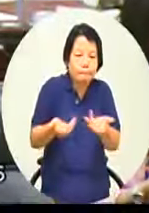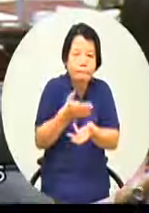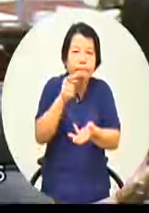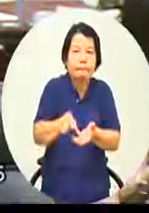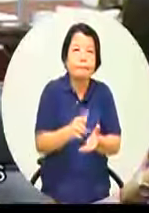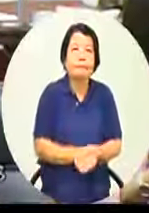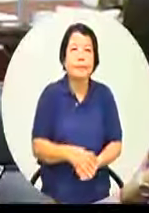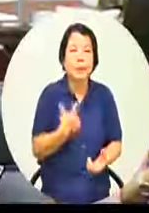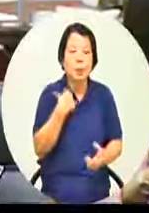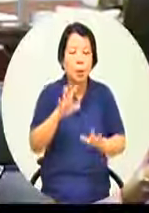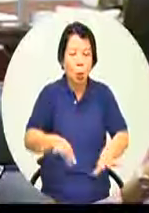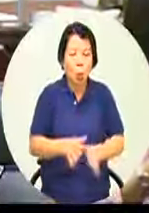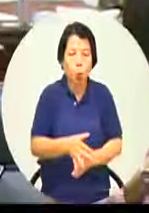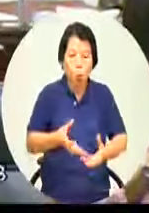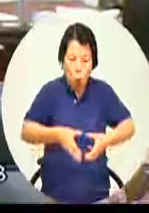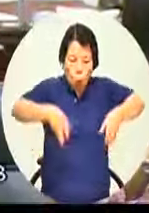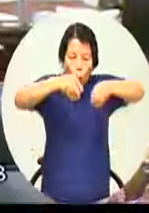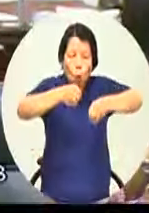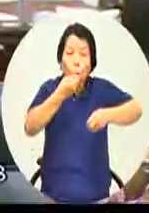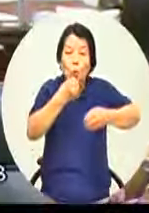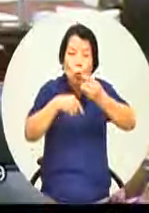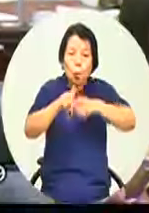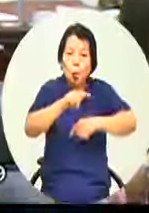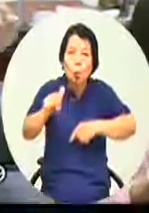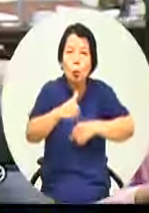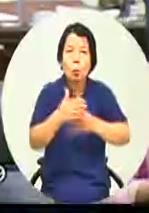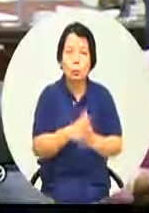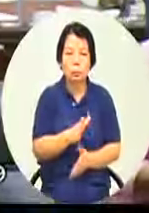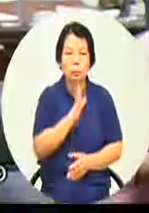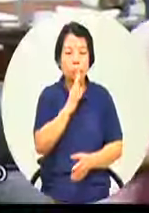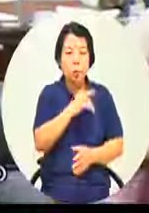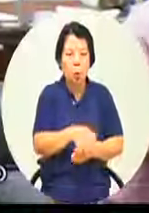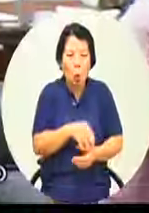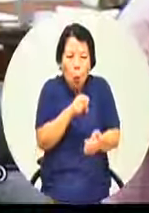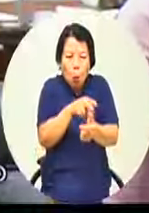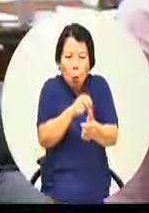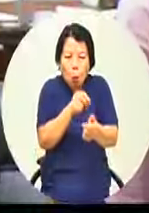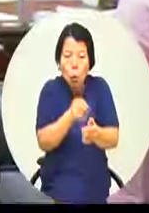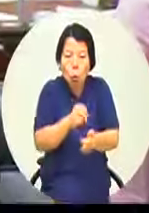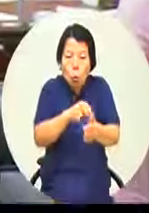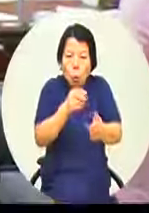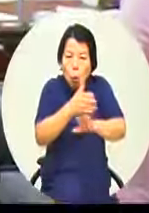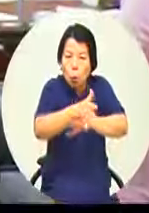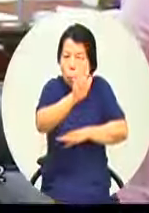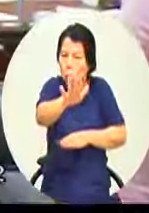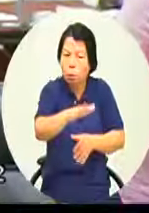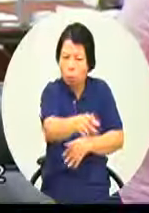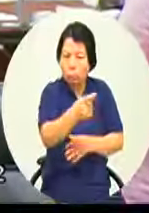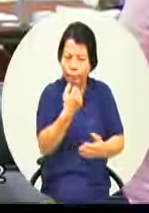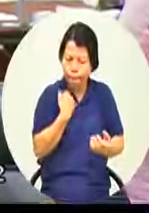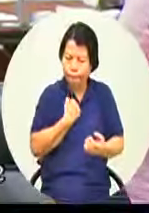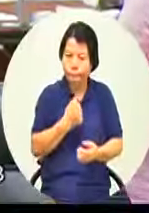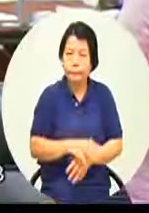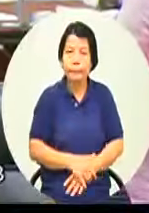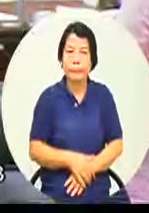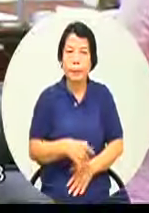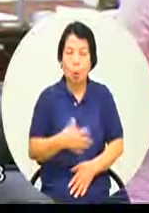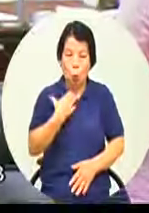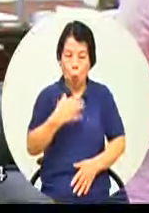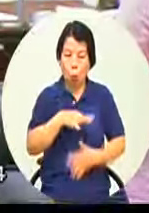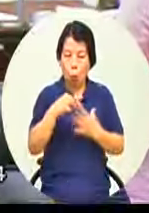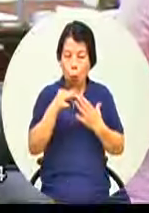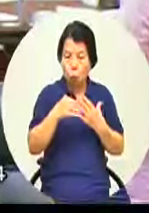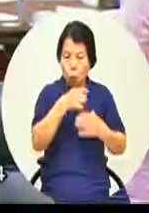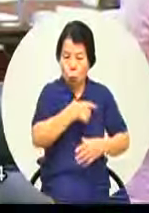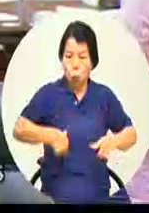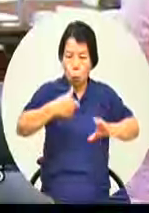们知道塑胶袋里面会有吃的东西？那一定是有人喂过他们才知道嘛。那其实这个问题，除了我选区之外，我